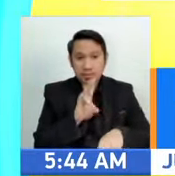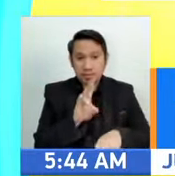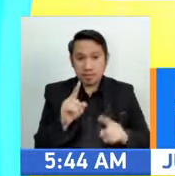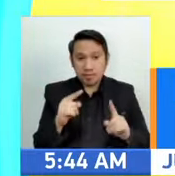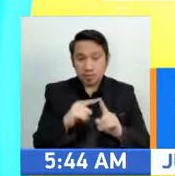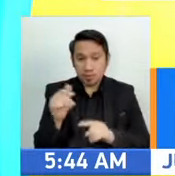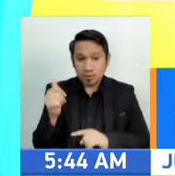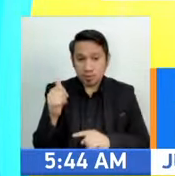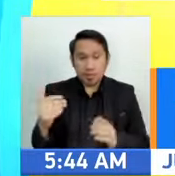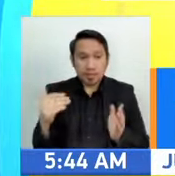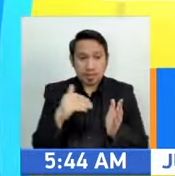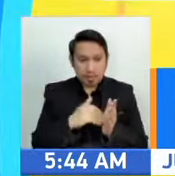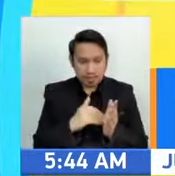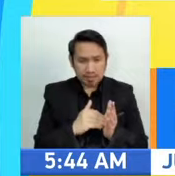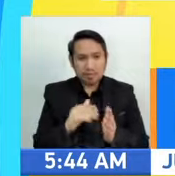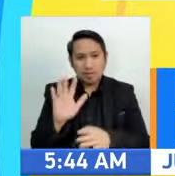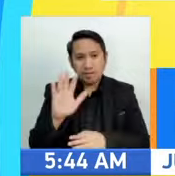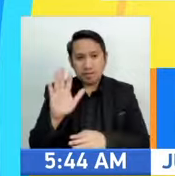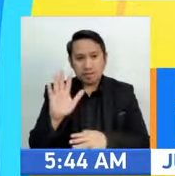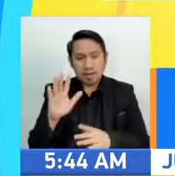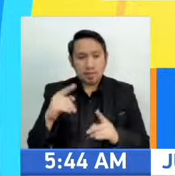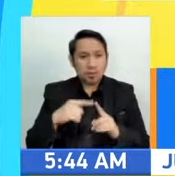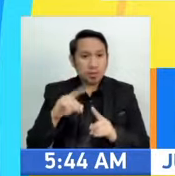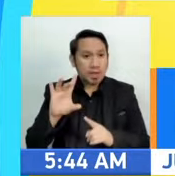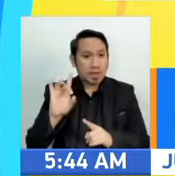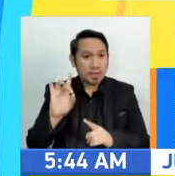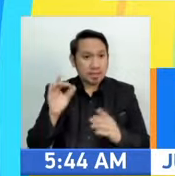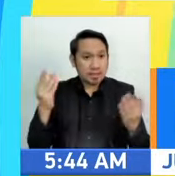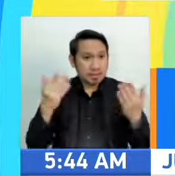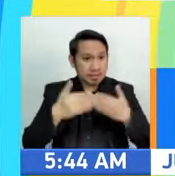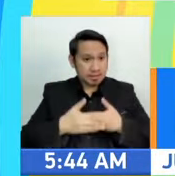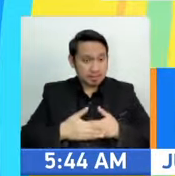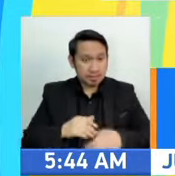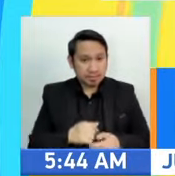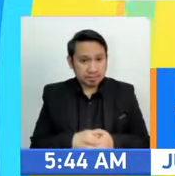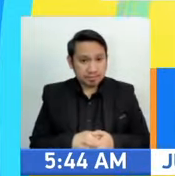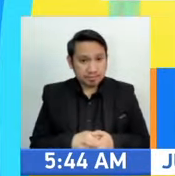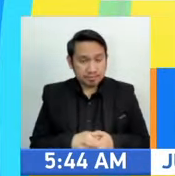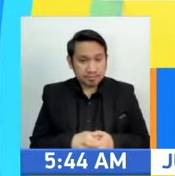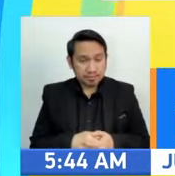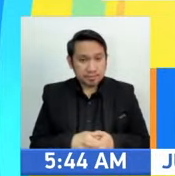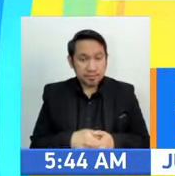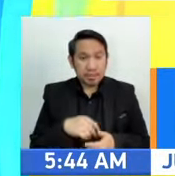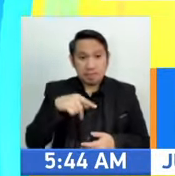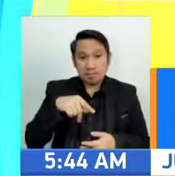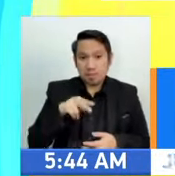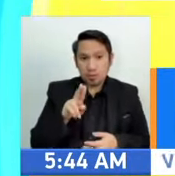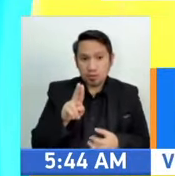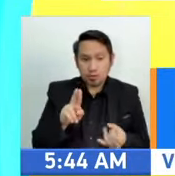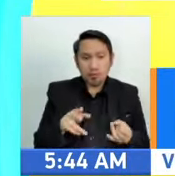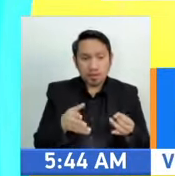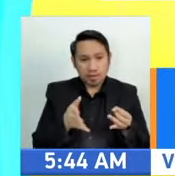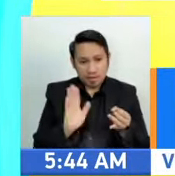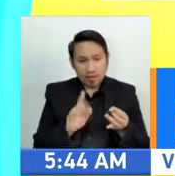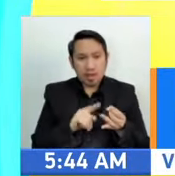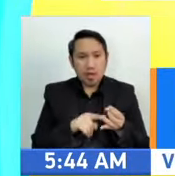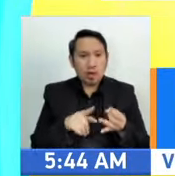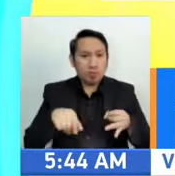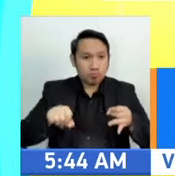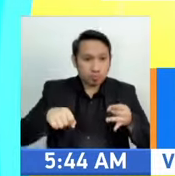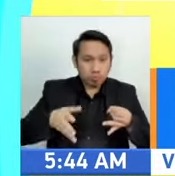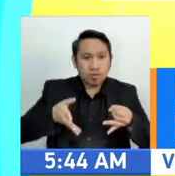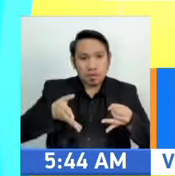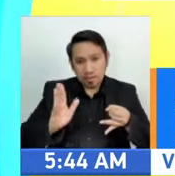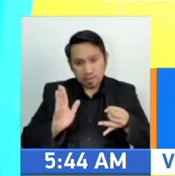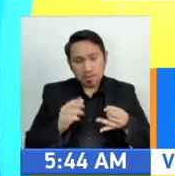5 p.m. hanggang 8 p.m. Scented sa number coding ang mga PUV, TNBS at motorsiklo, pati